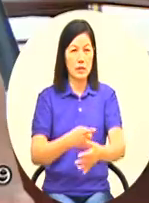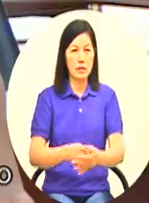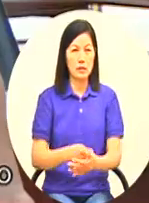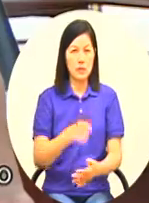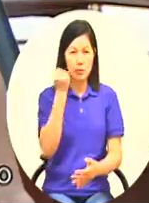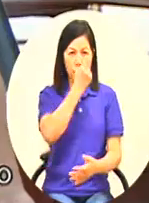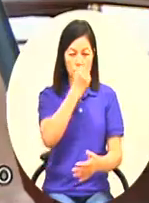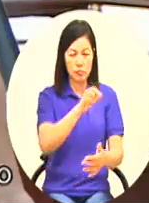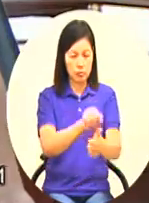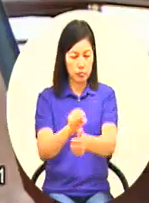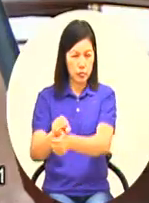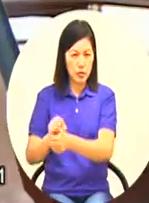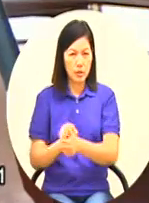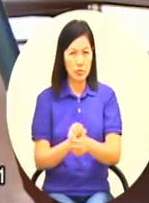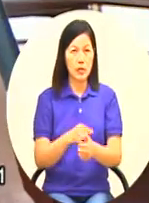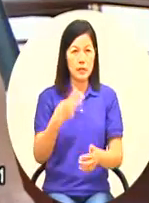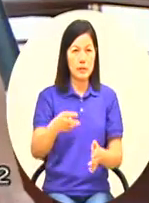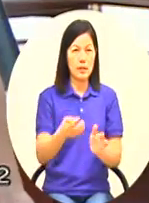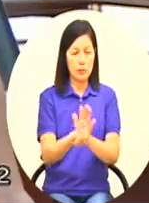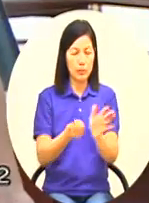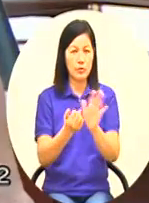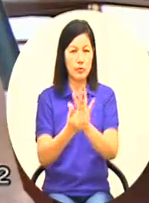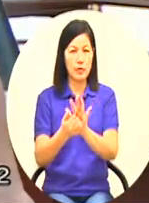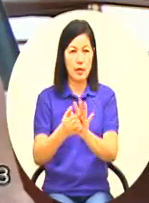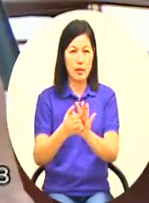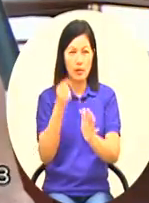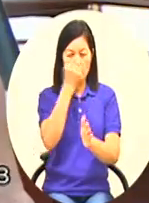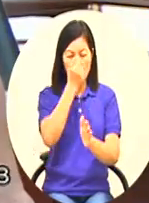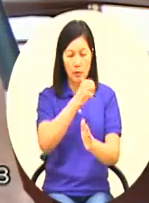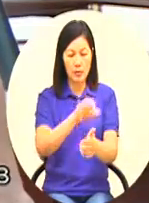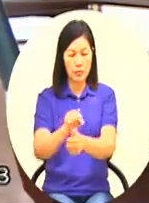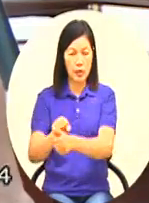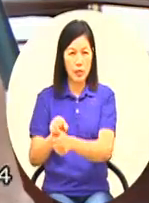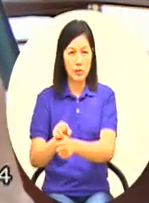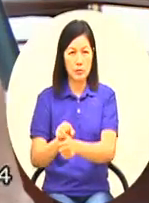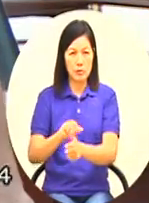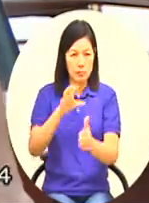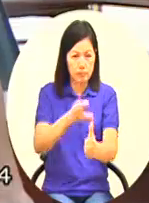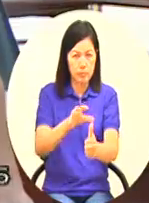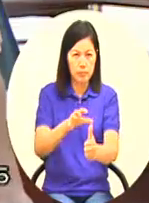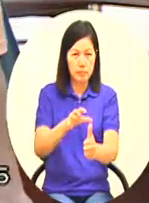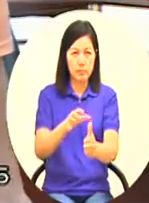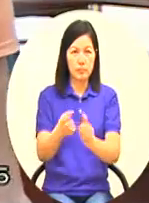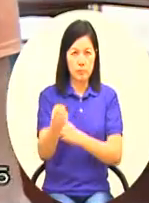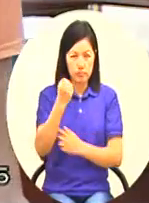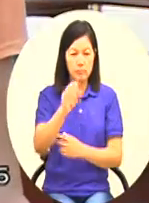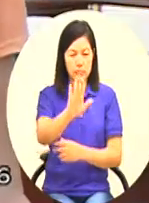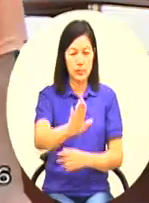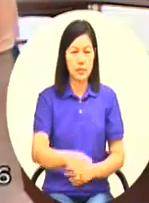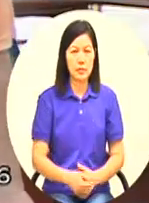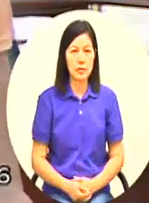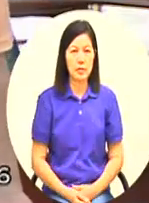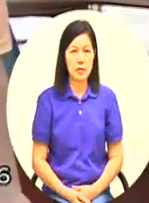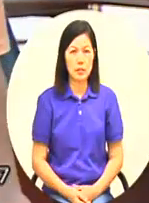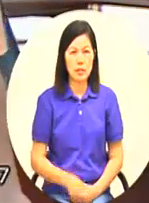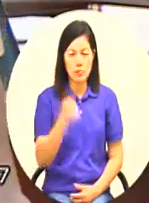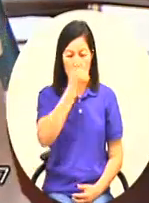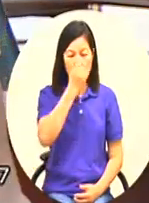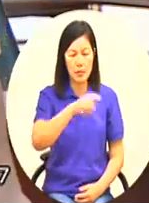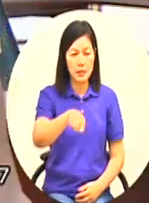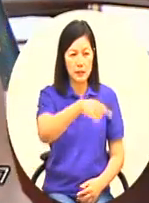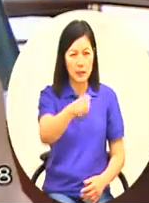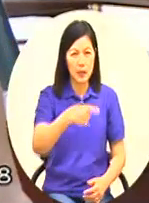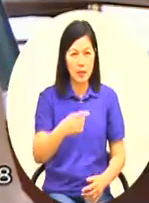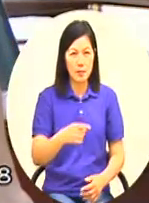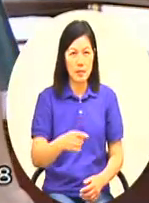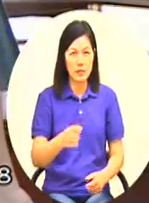嘞，尤其是预防犯罪方面嘞，对不对吼？已经产生吓阻的力量，吼，下当嘞，或者歹躲嘞，对不对吼？要做代志嘞，伊